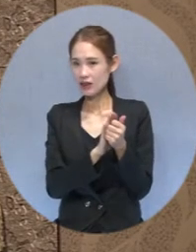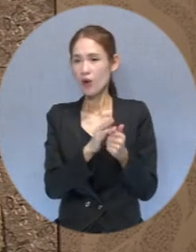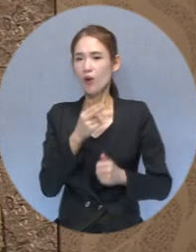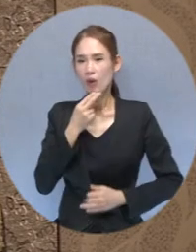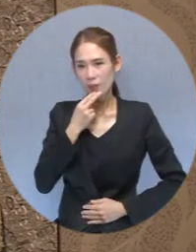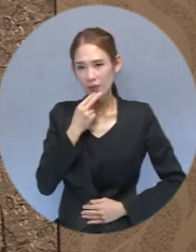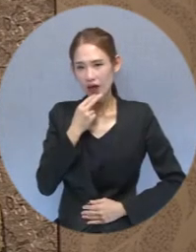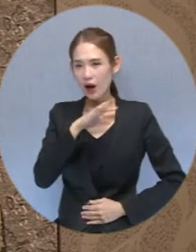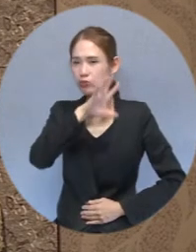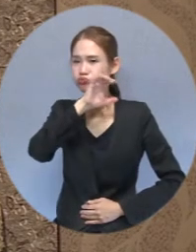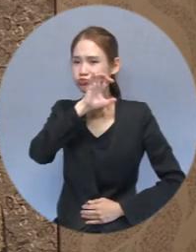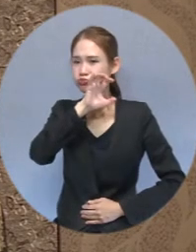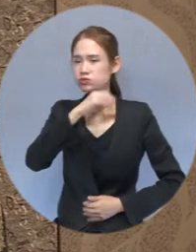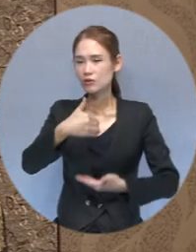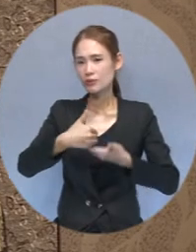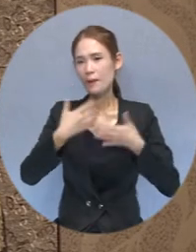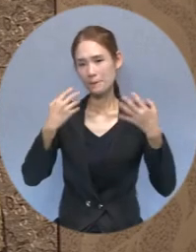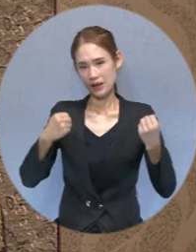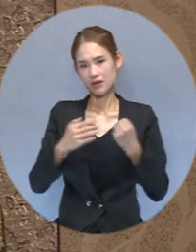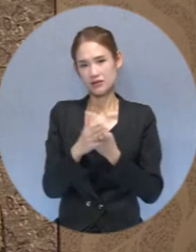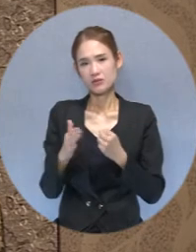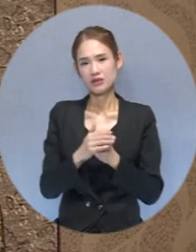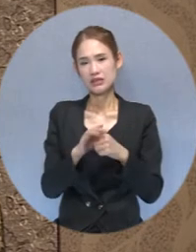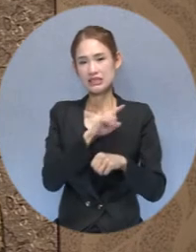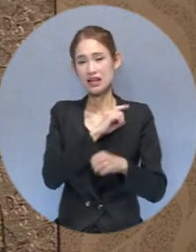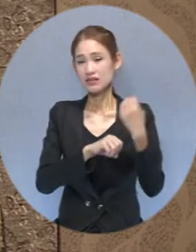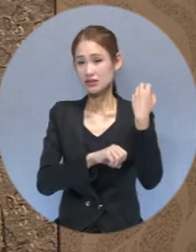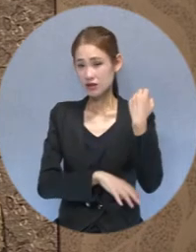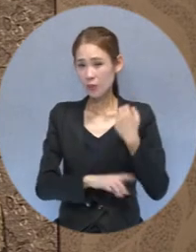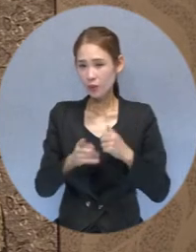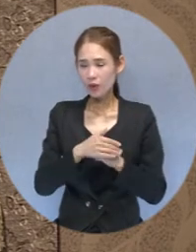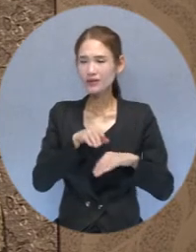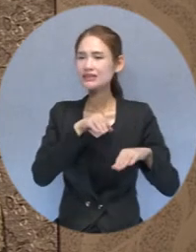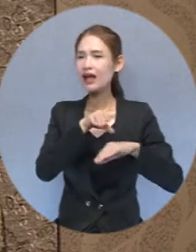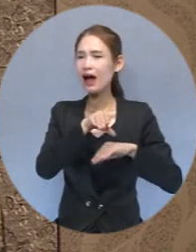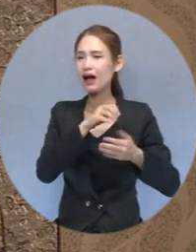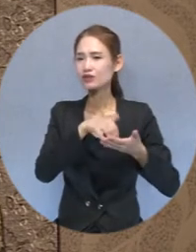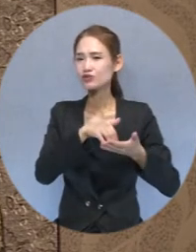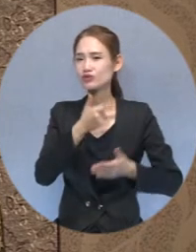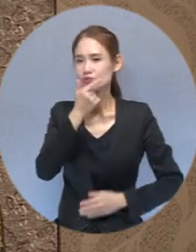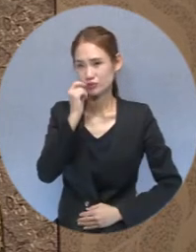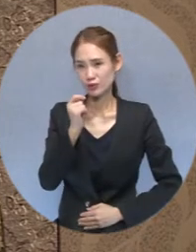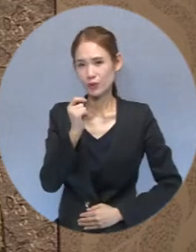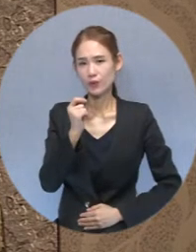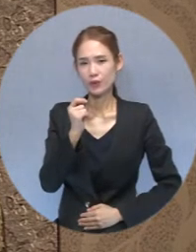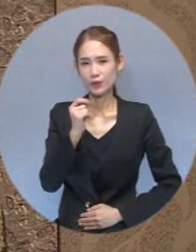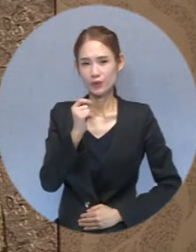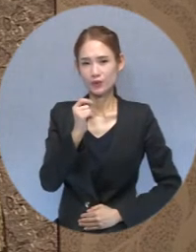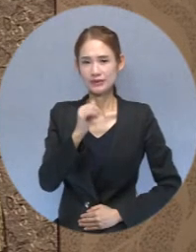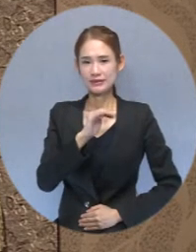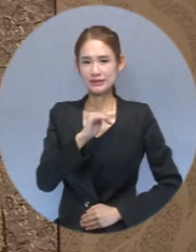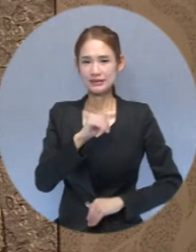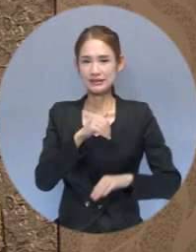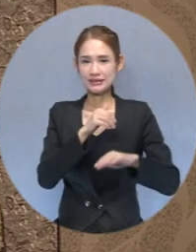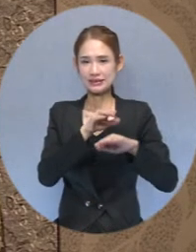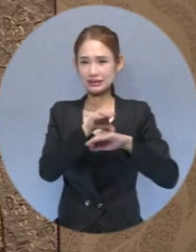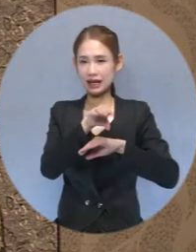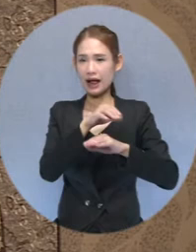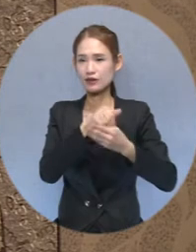그래서 그 민원들도 좀 해결해야 되는 부분이고, 제일 근본적으로는, 네. 차량이 부족합니다. 그래서 좀 차량을